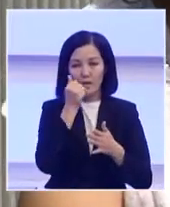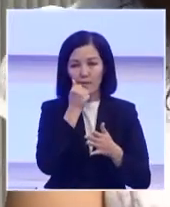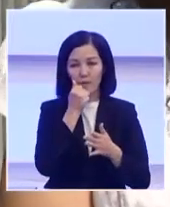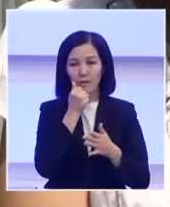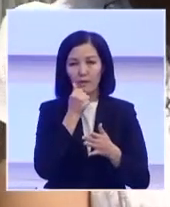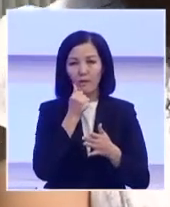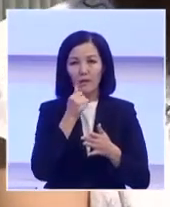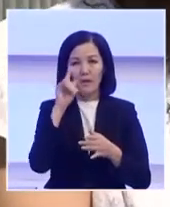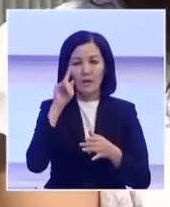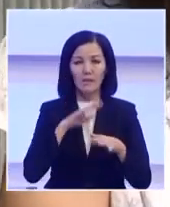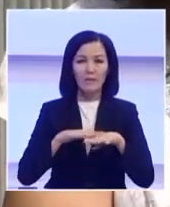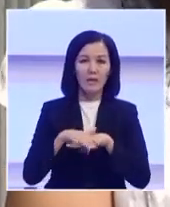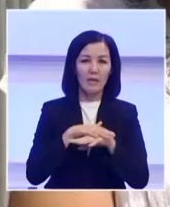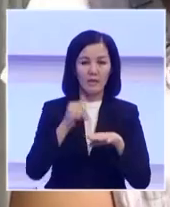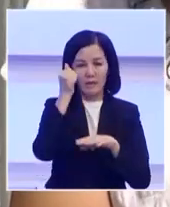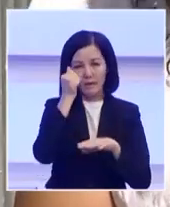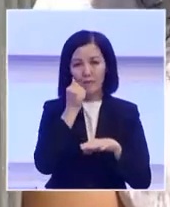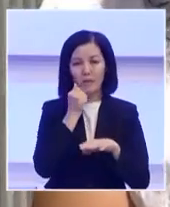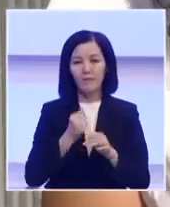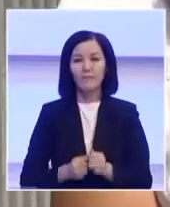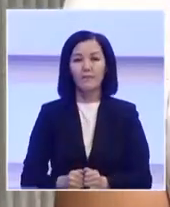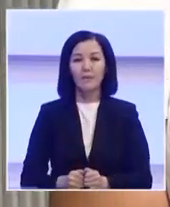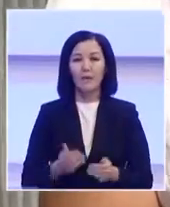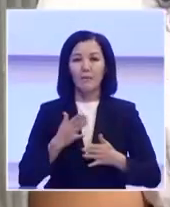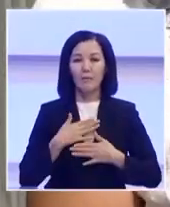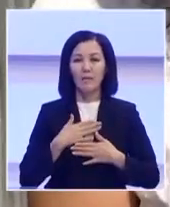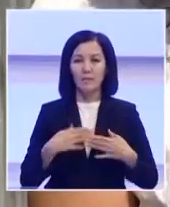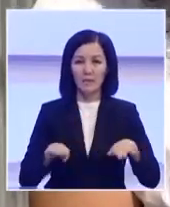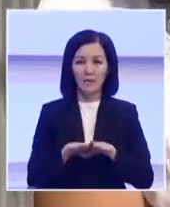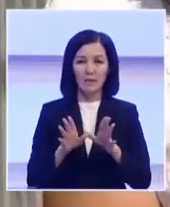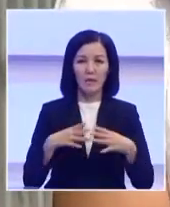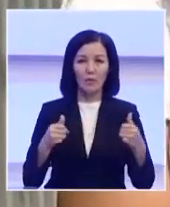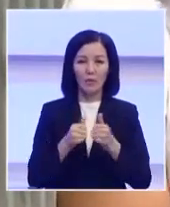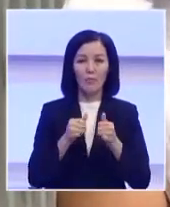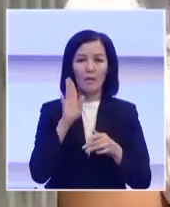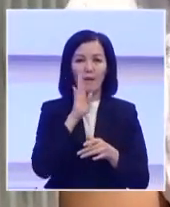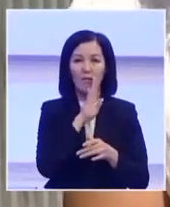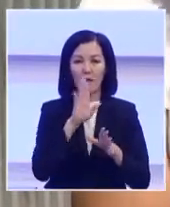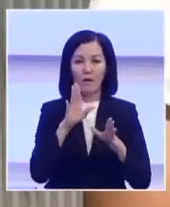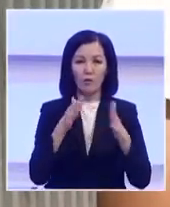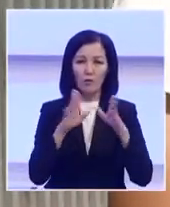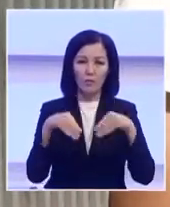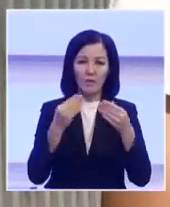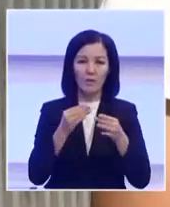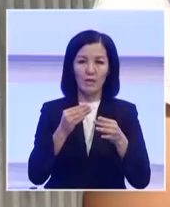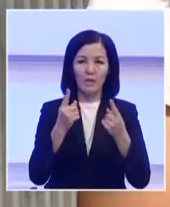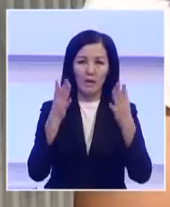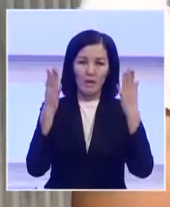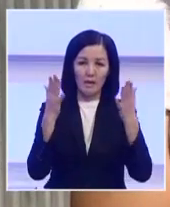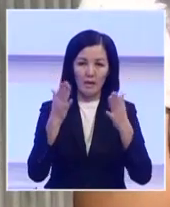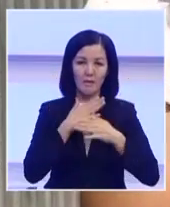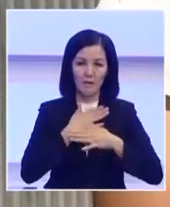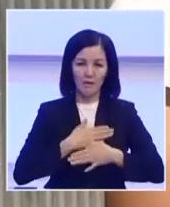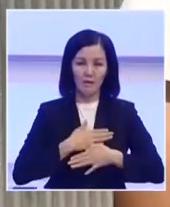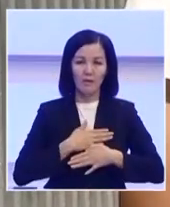айтамын. Бүкіл қазақ еліне рахметімді айтамын. Осылай мен сияқты көп балалы аналарға үй алып беріп жатқанына Алланың нұры жаусын. Тек қана